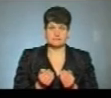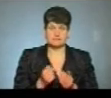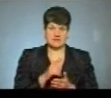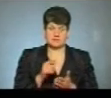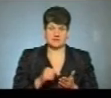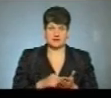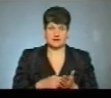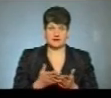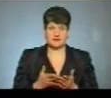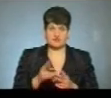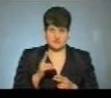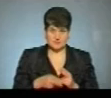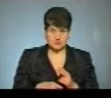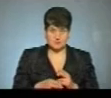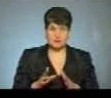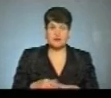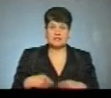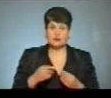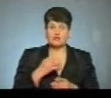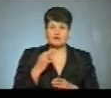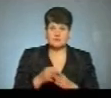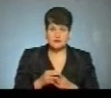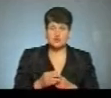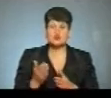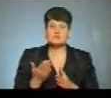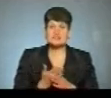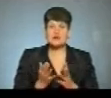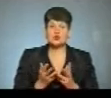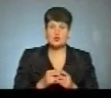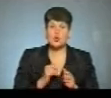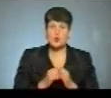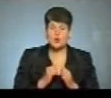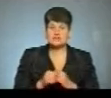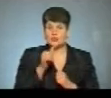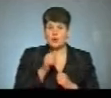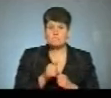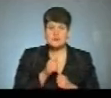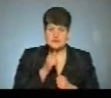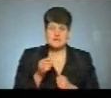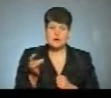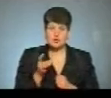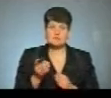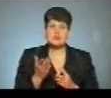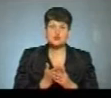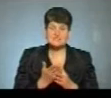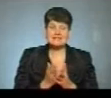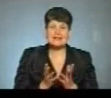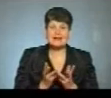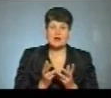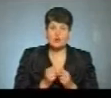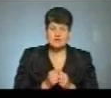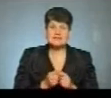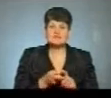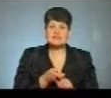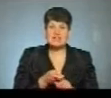Питання ви завершили, так? Я вам даю відповідь. Субсидія розраховується кожен місяць, розмір субсидії розраховується в залежності